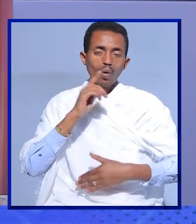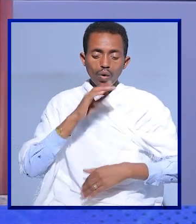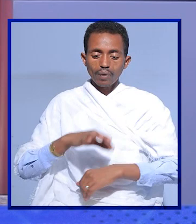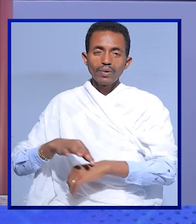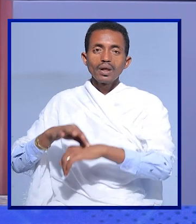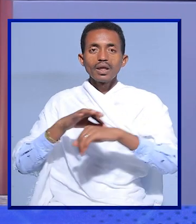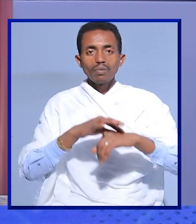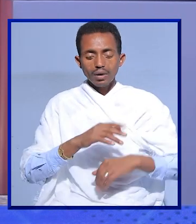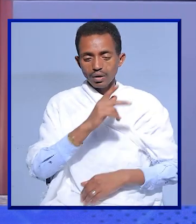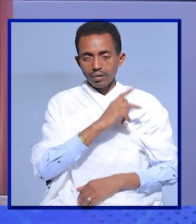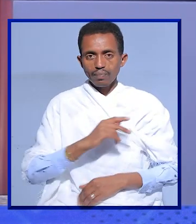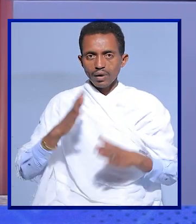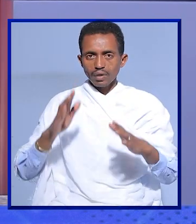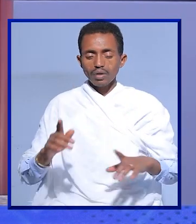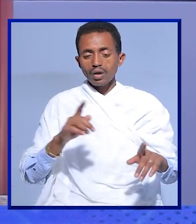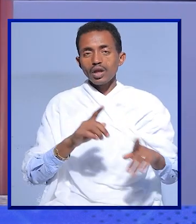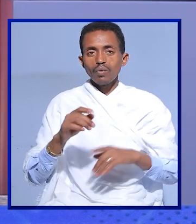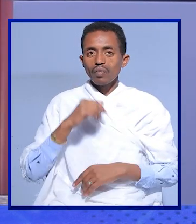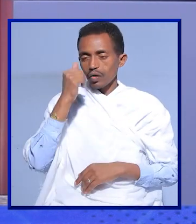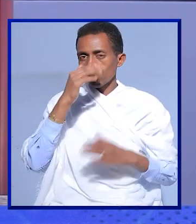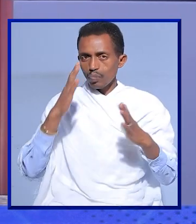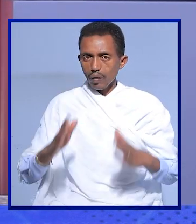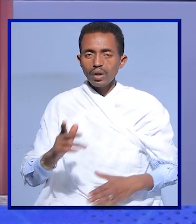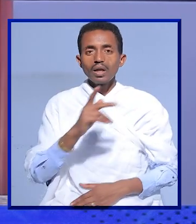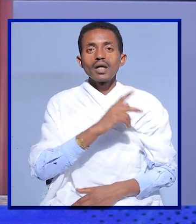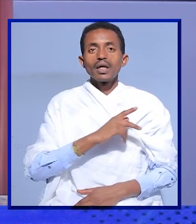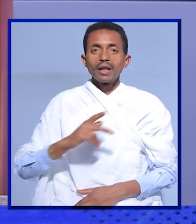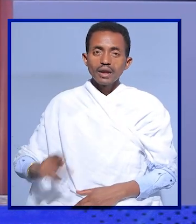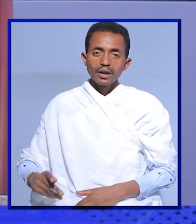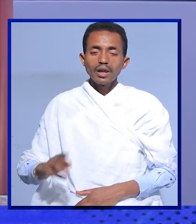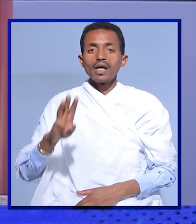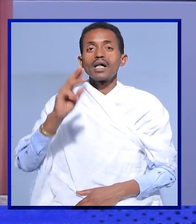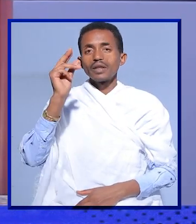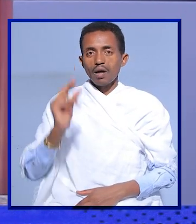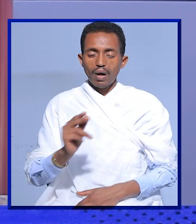የምድር ነገስታት፣ በተለይ ደግሞ ኢትዮጵያውያን ነገስታት ነገስተ ሳባ